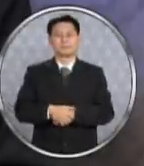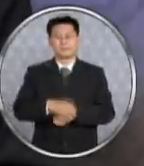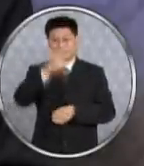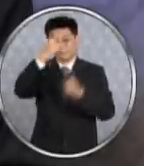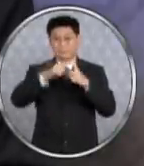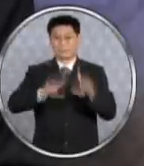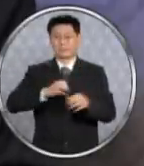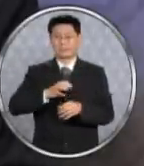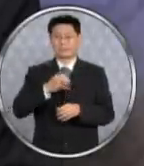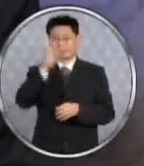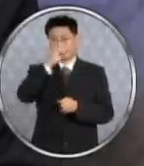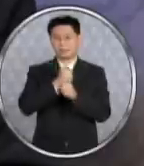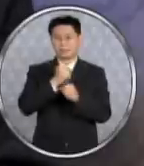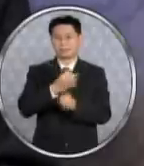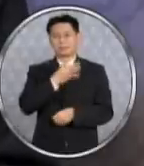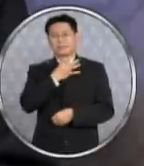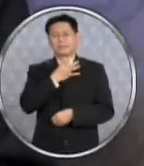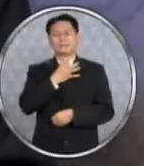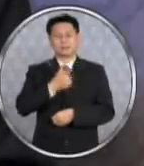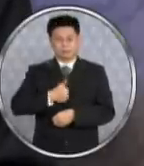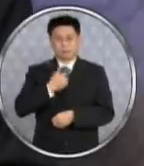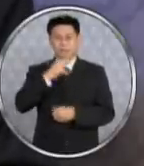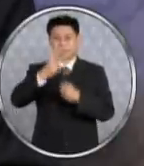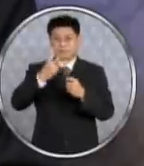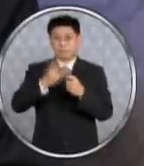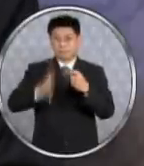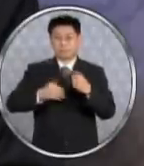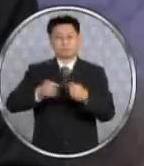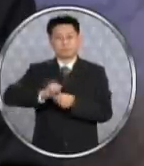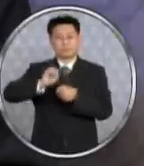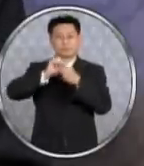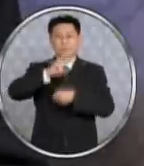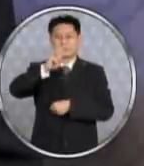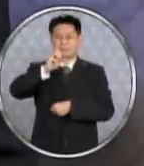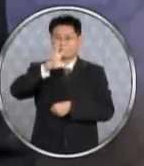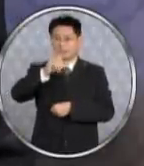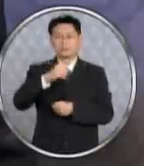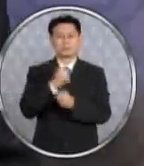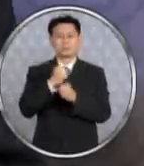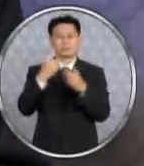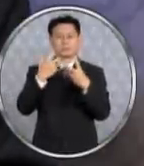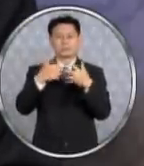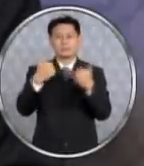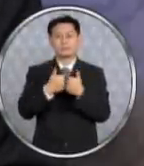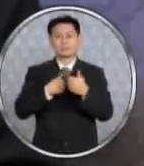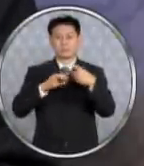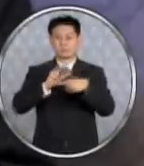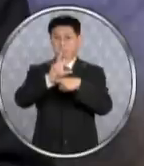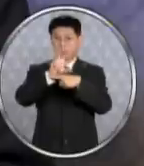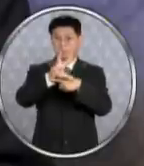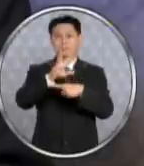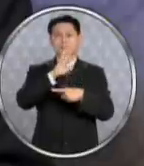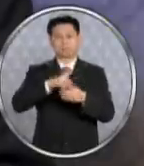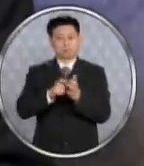人就业困难，我们认真面对。这3年半创造了35万个就业机会，其中8成8都